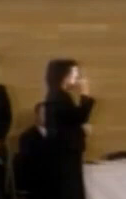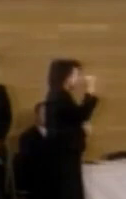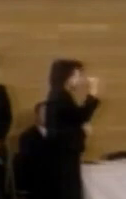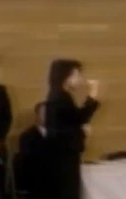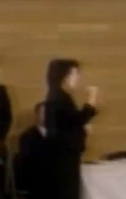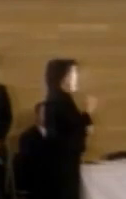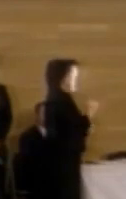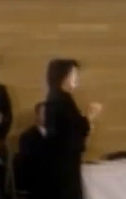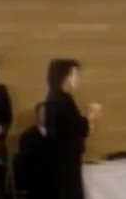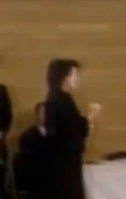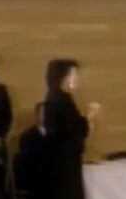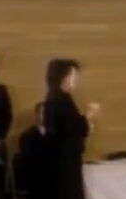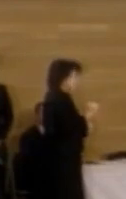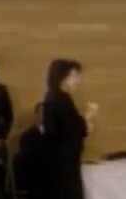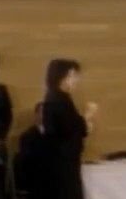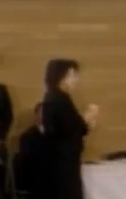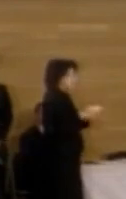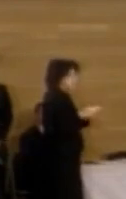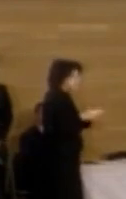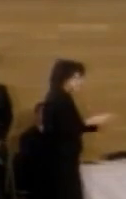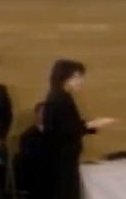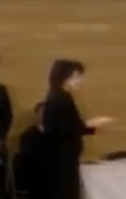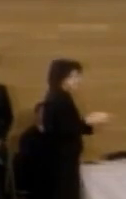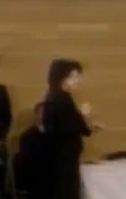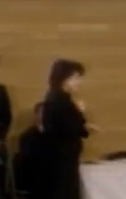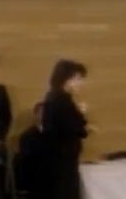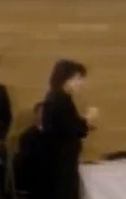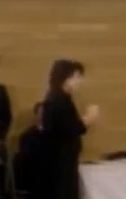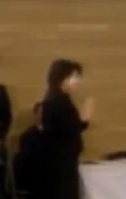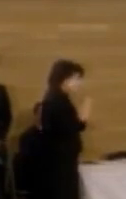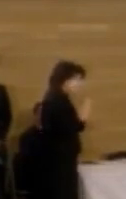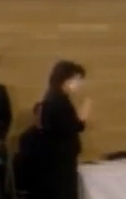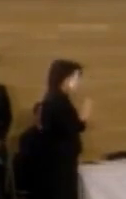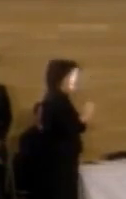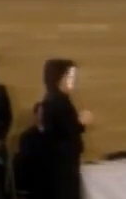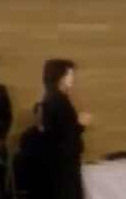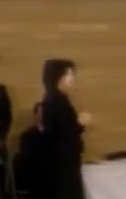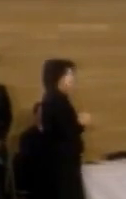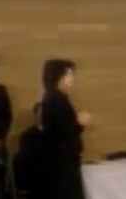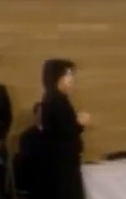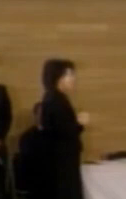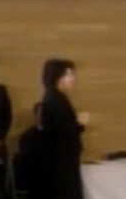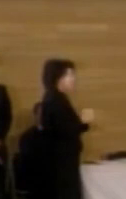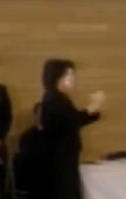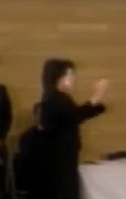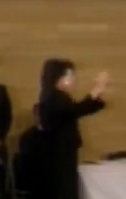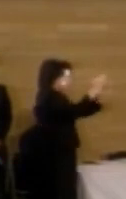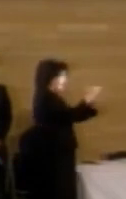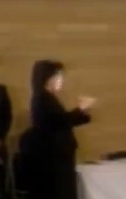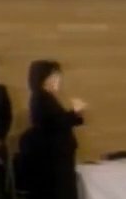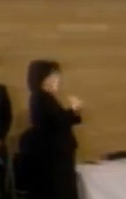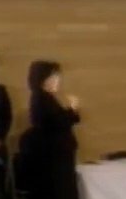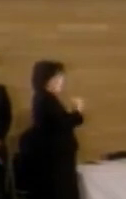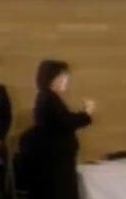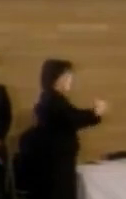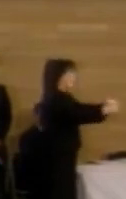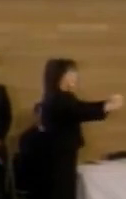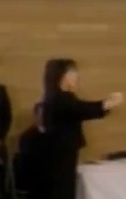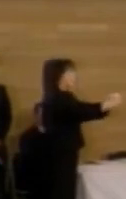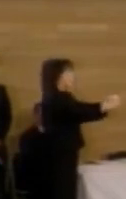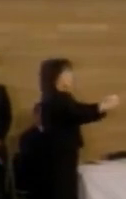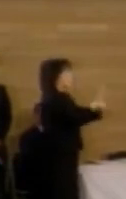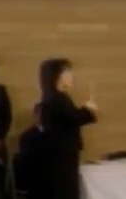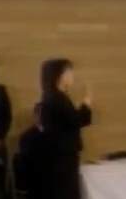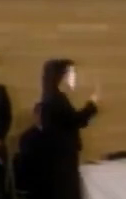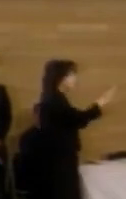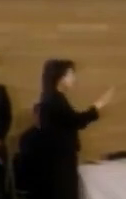の無事を思いました。津波が引いた後、私は運よく地域の方